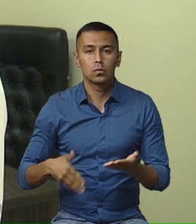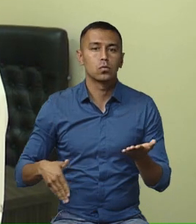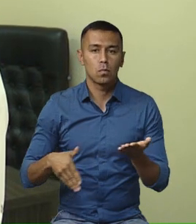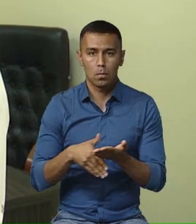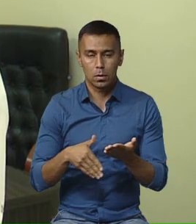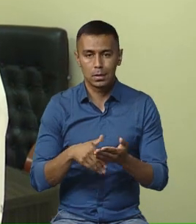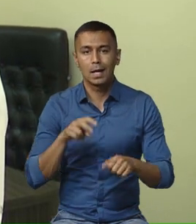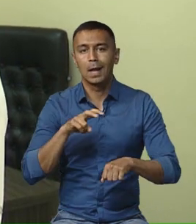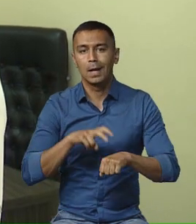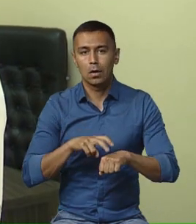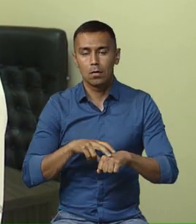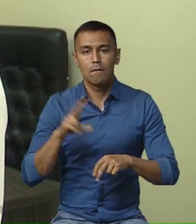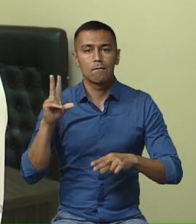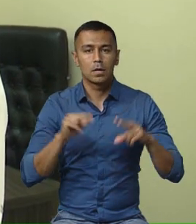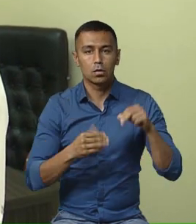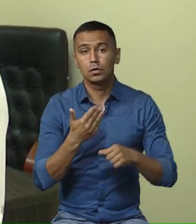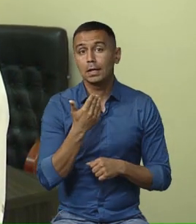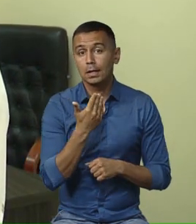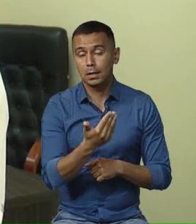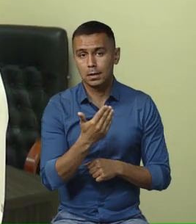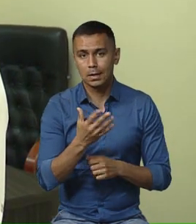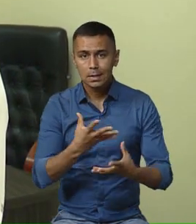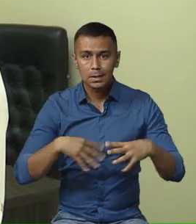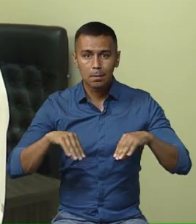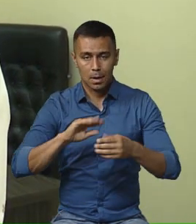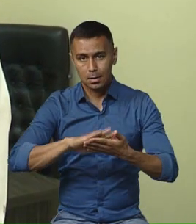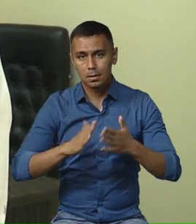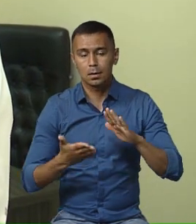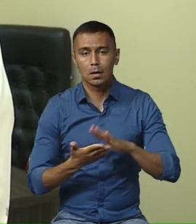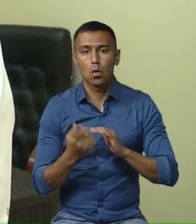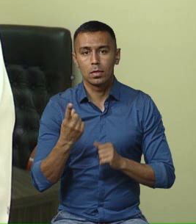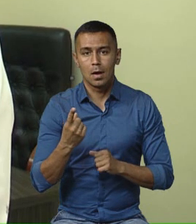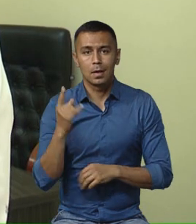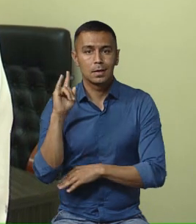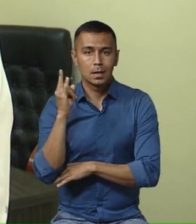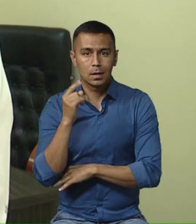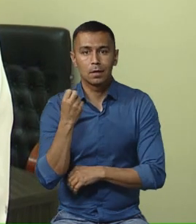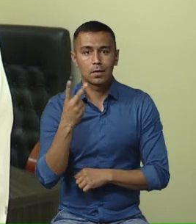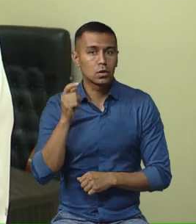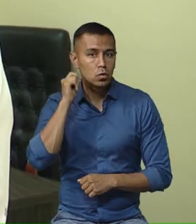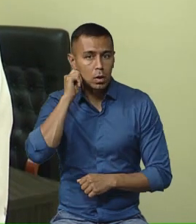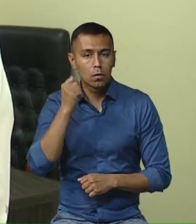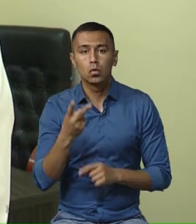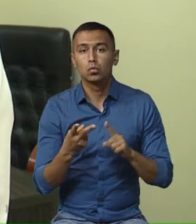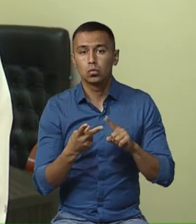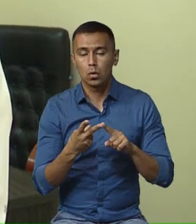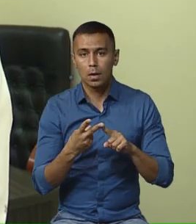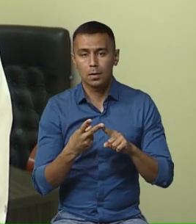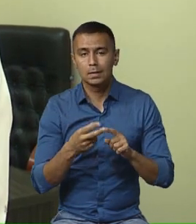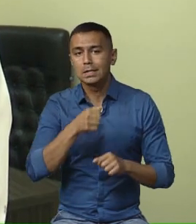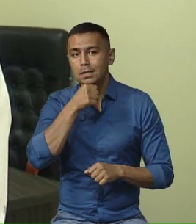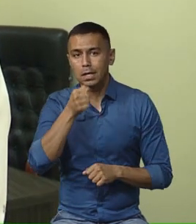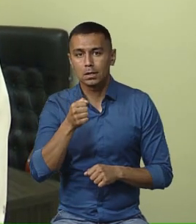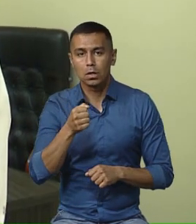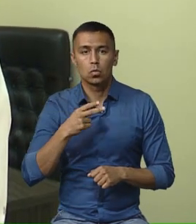допомогти лікарю, вважаючи її сімейний стан. Одна дитина 12 років, друга старша